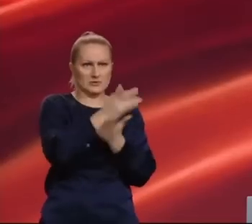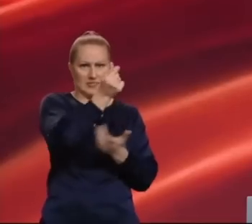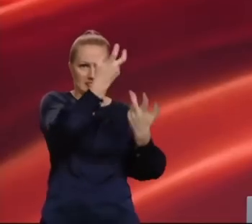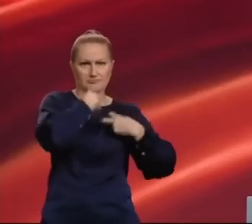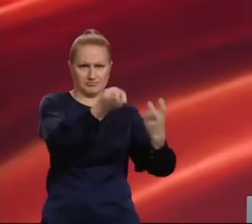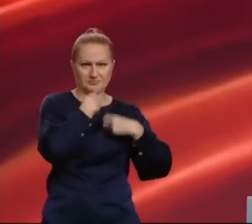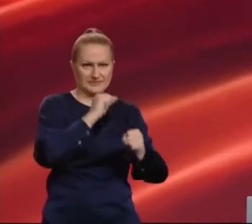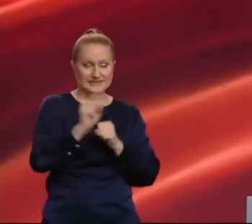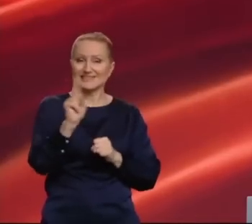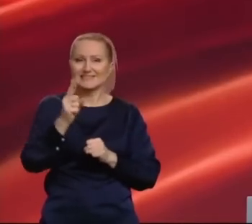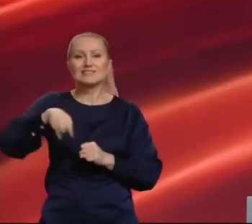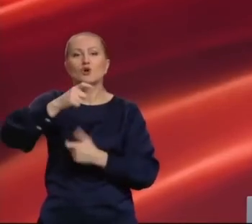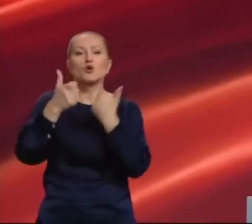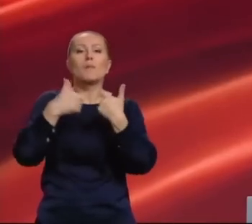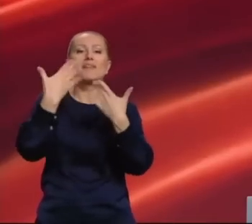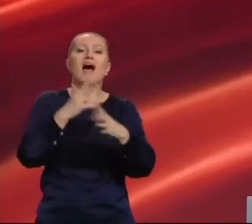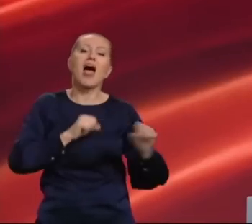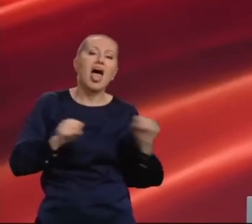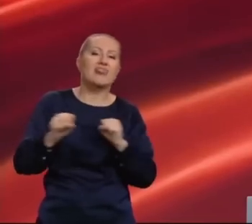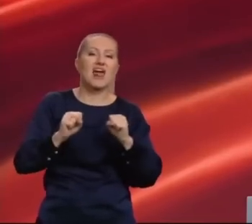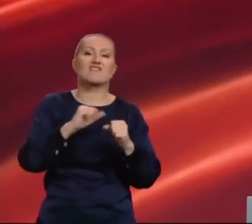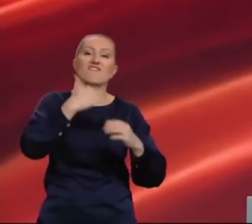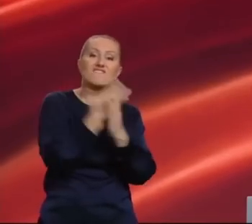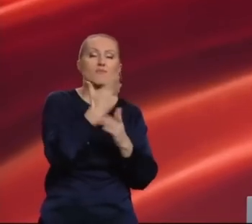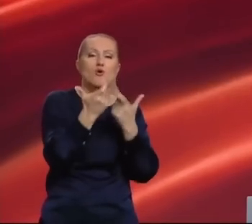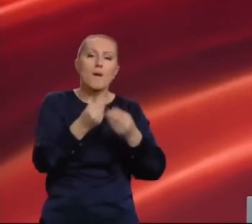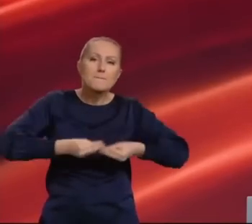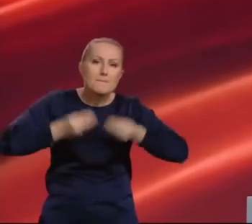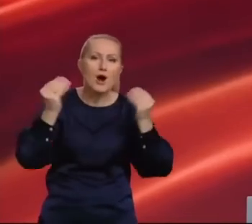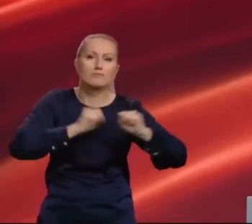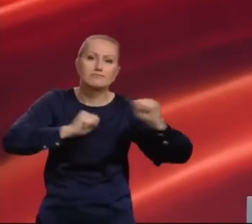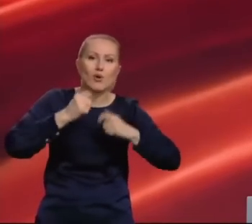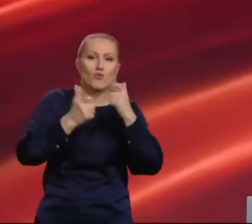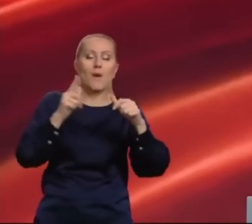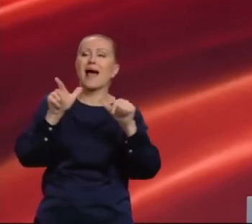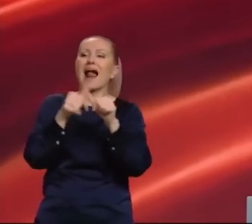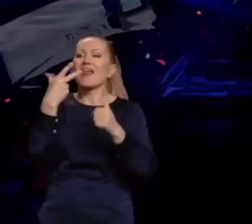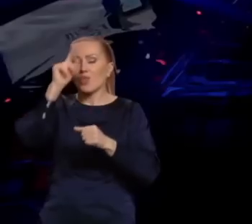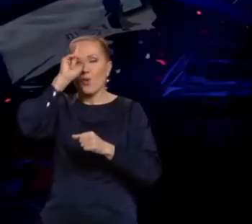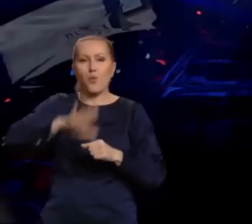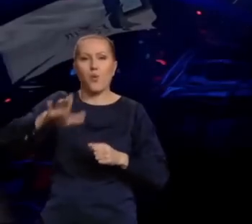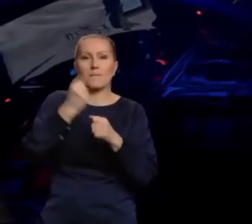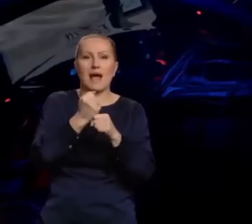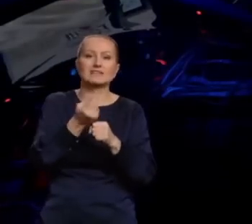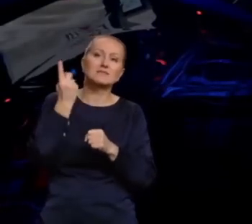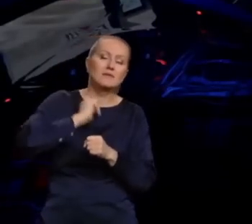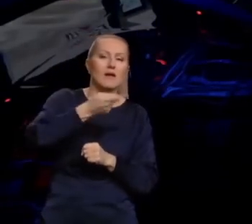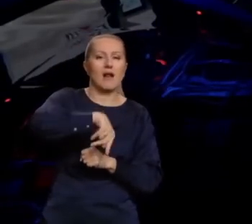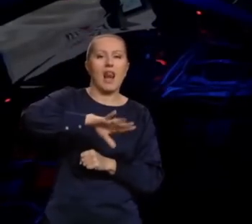wolnić energię przedsiębiorców, a nie zmuszać ich do zamykania albo zatrudniania ludzi w szarej strefie.